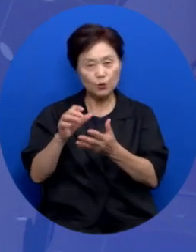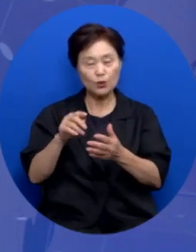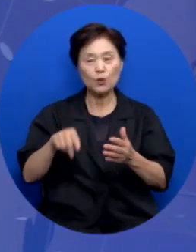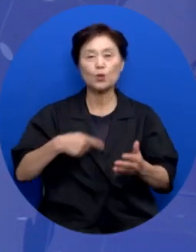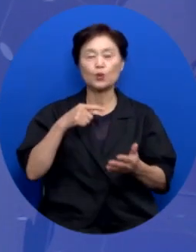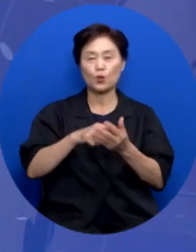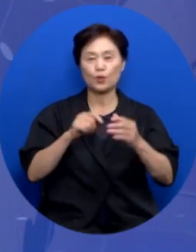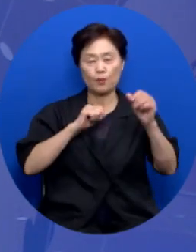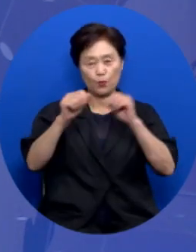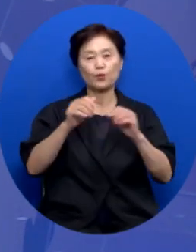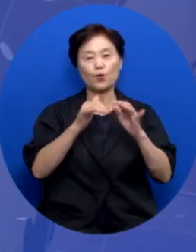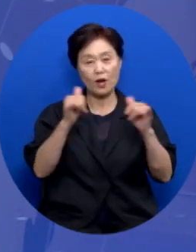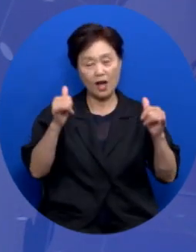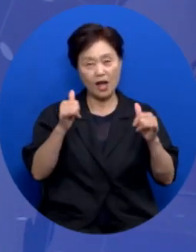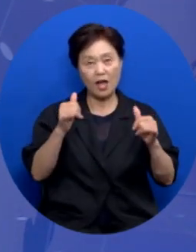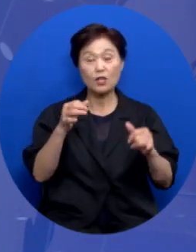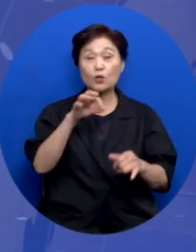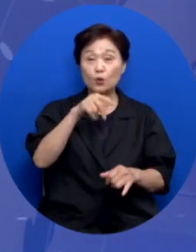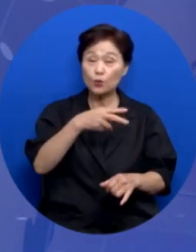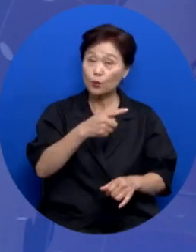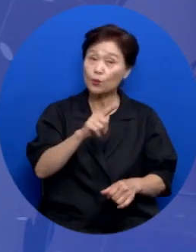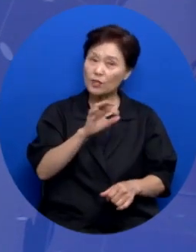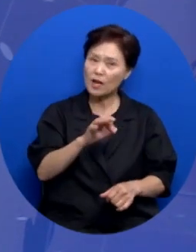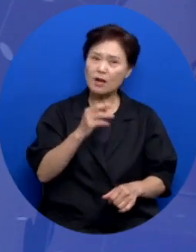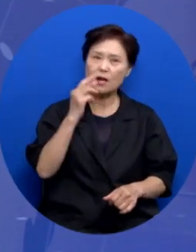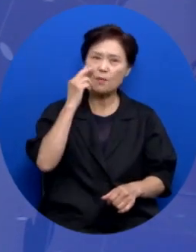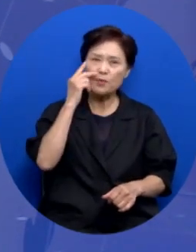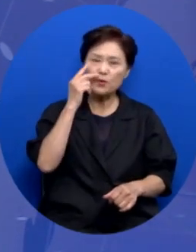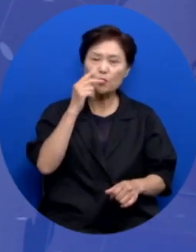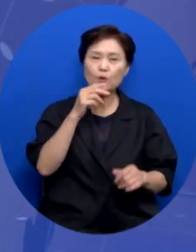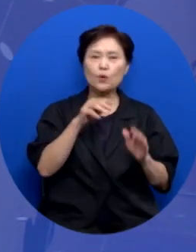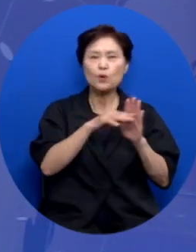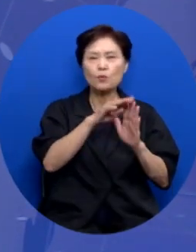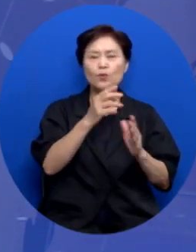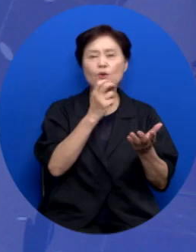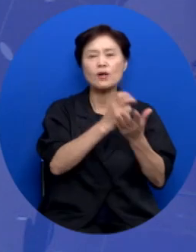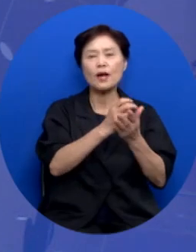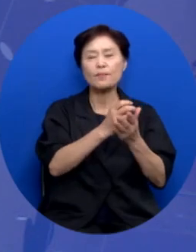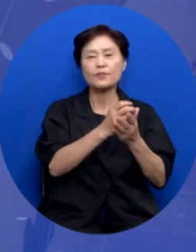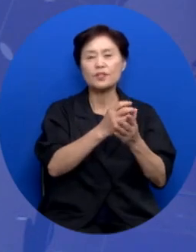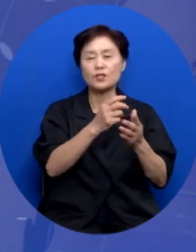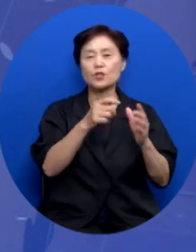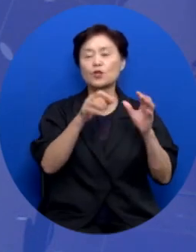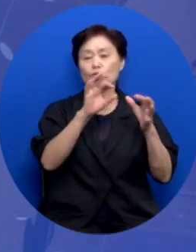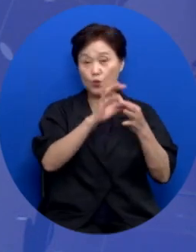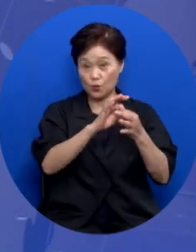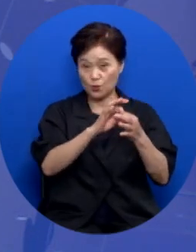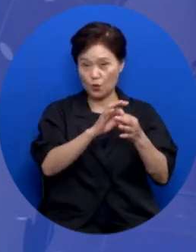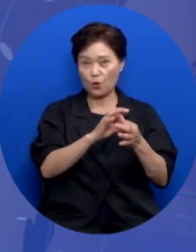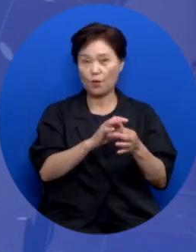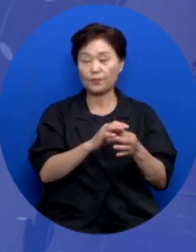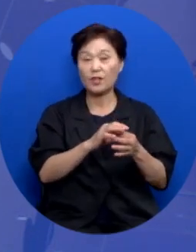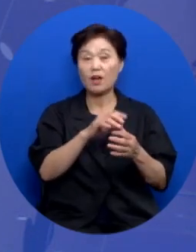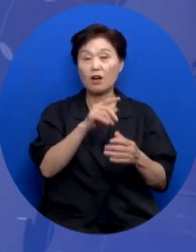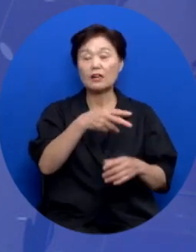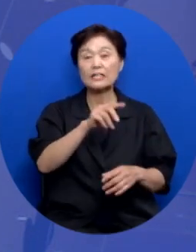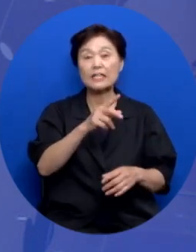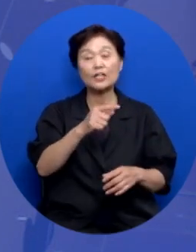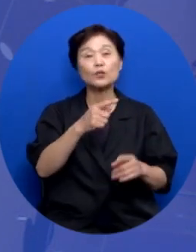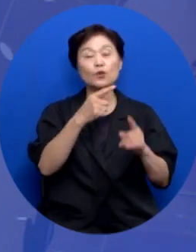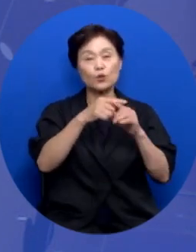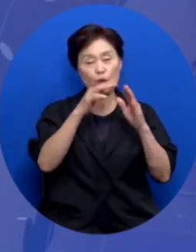독립운동가였습니다이 심지어 우당은 미국 북감리회 소속 메리 스크랜튼 선교사가 세운 상동교회